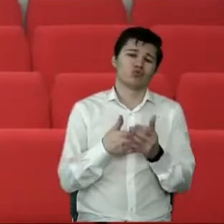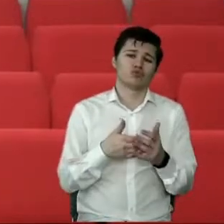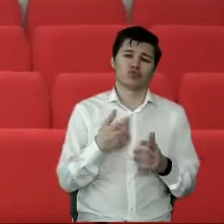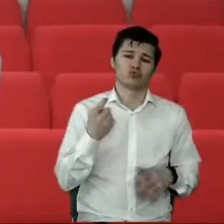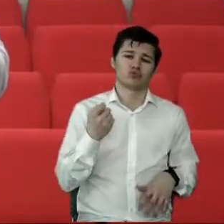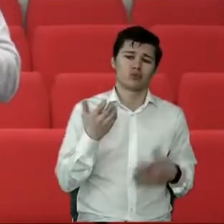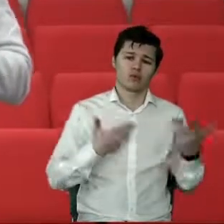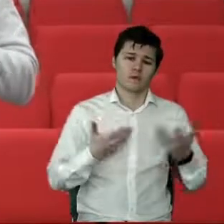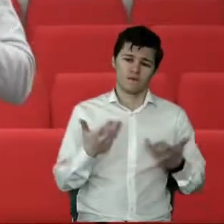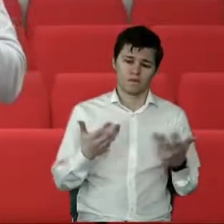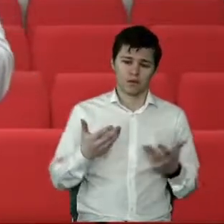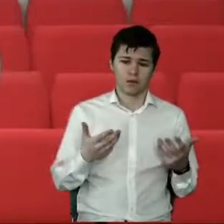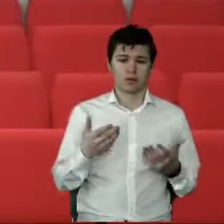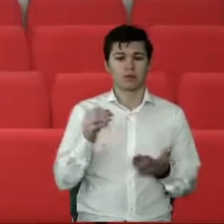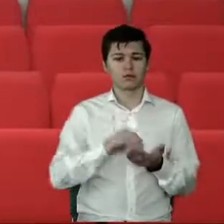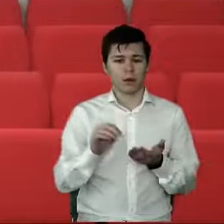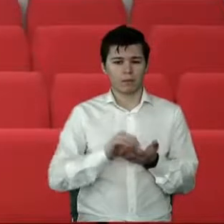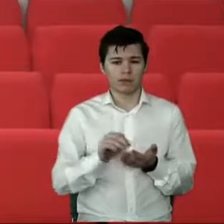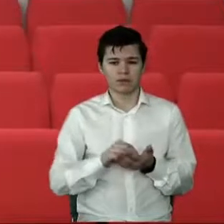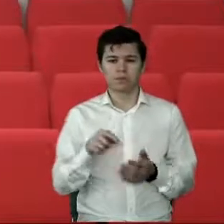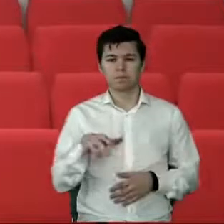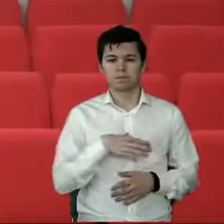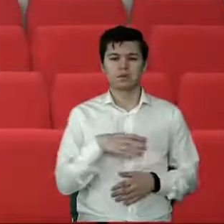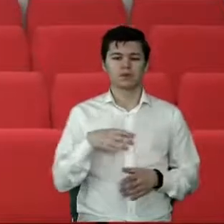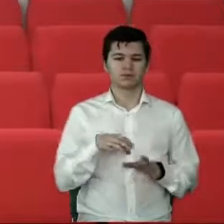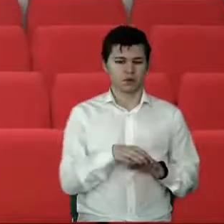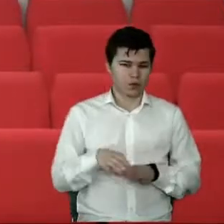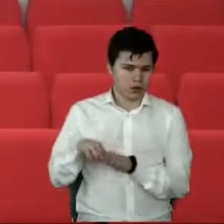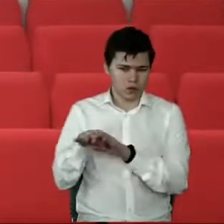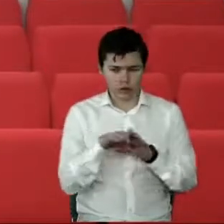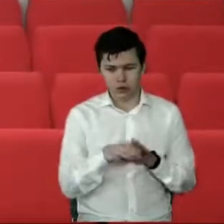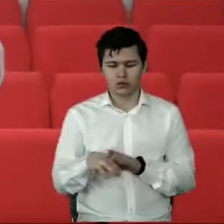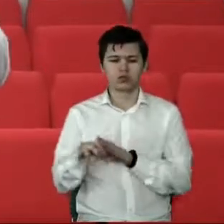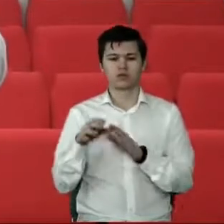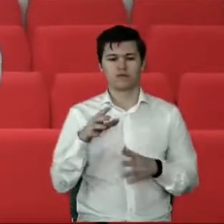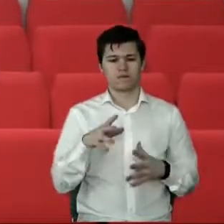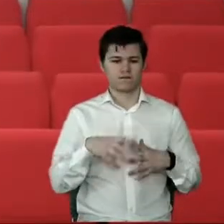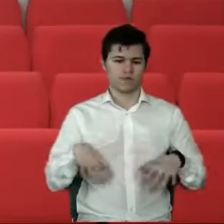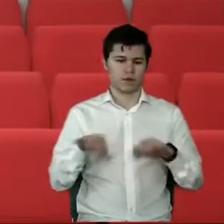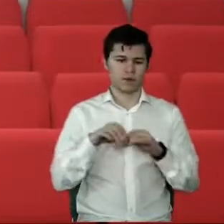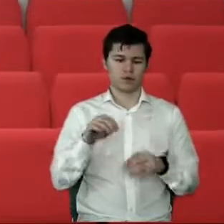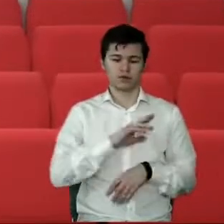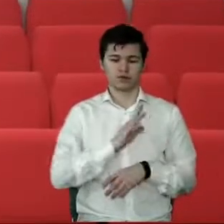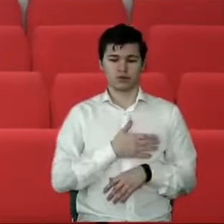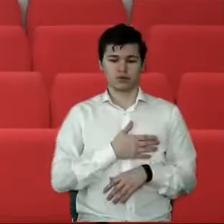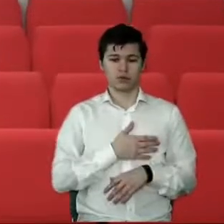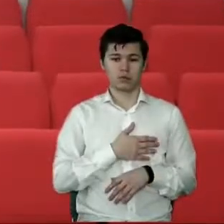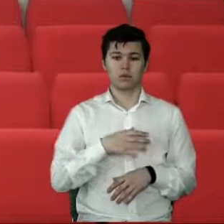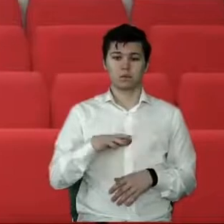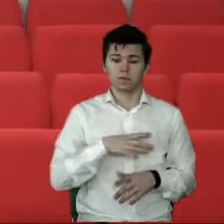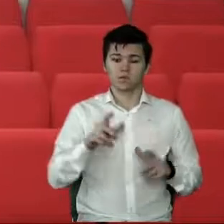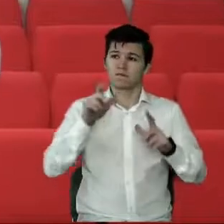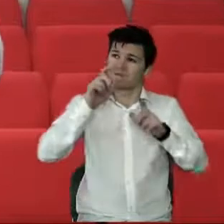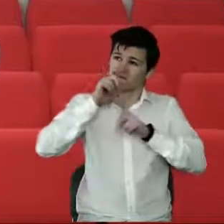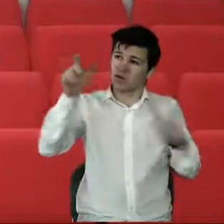человек. Написано, что они были единодушно вместе, в одном духе. И они возвысили голос к Богу, и по